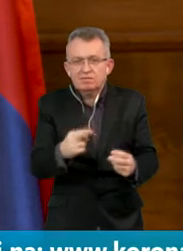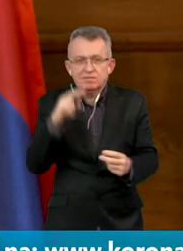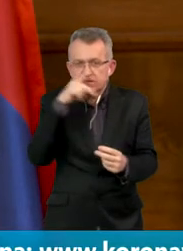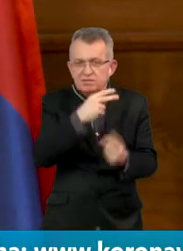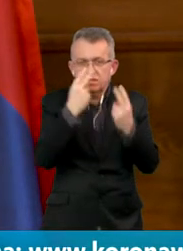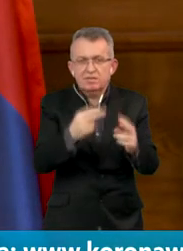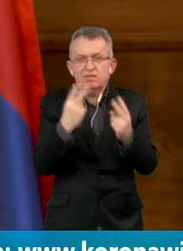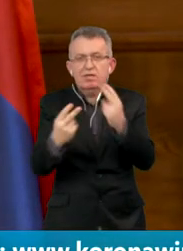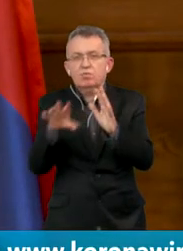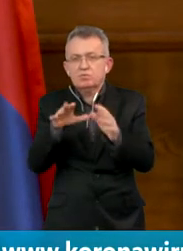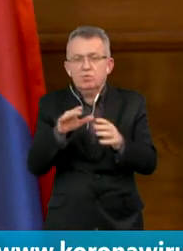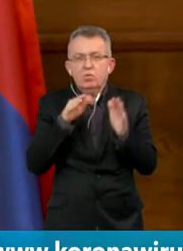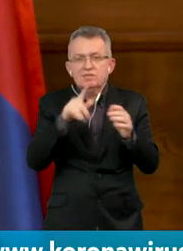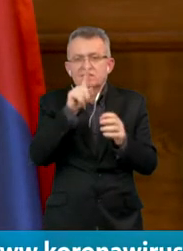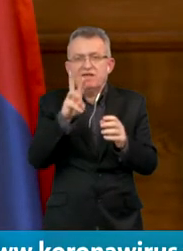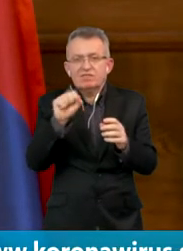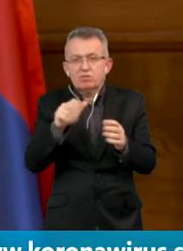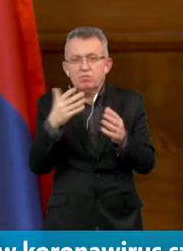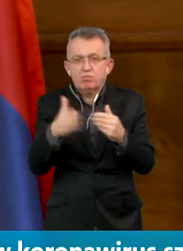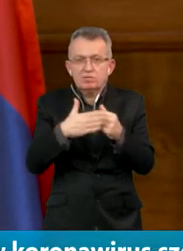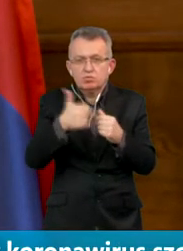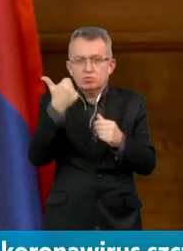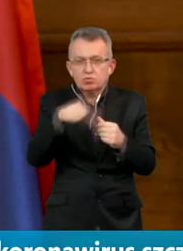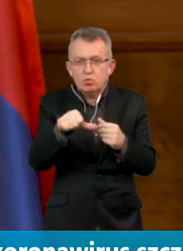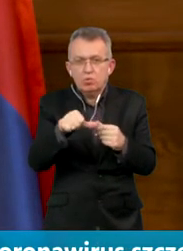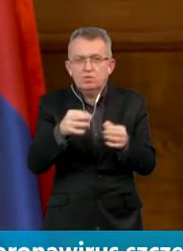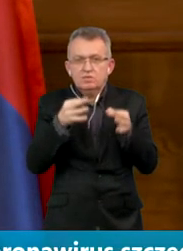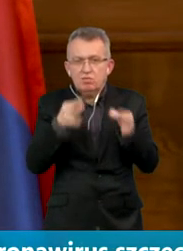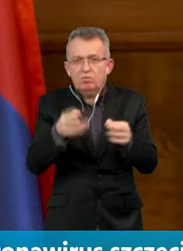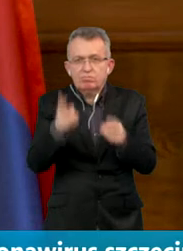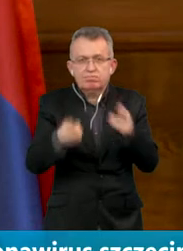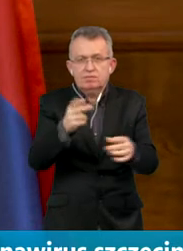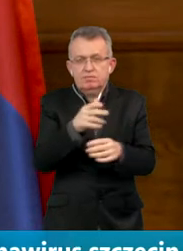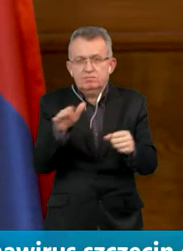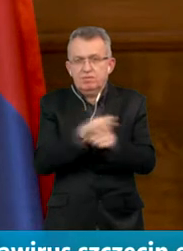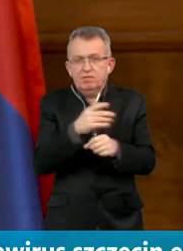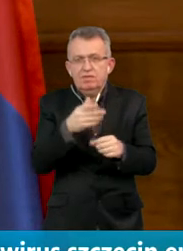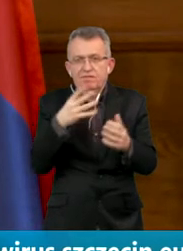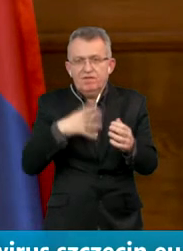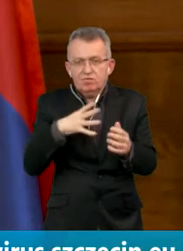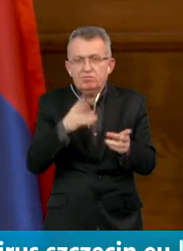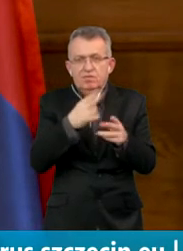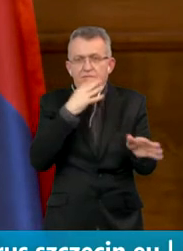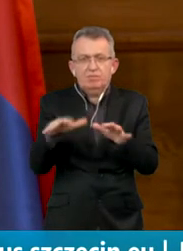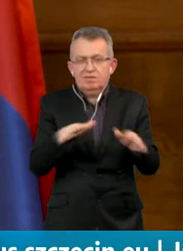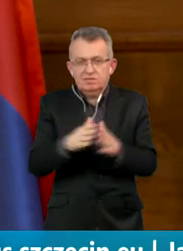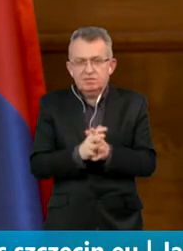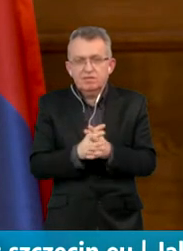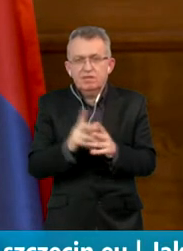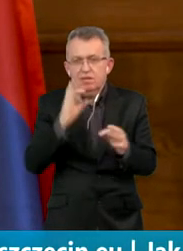porzucone? Na osiedlu Zawadzkiego stoi ponad 100, blokują inne miejsca parkingowe, bezcenne zresztą. Panie